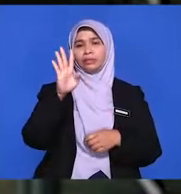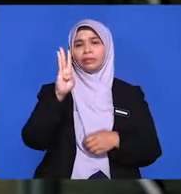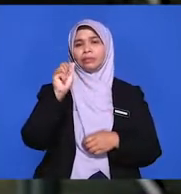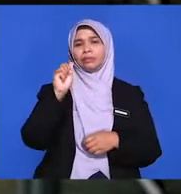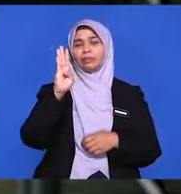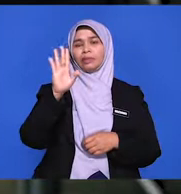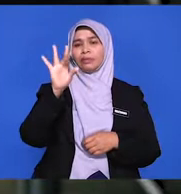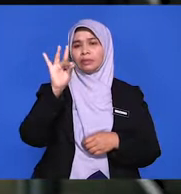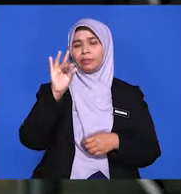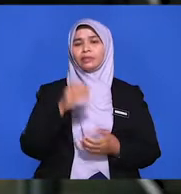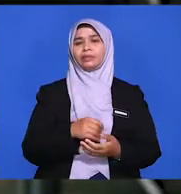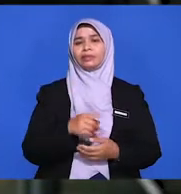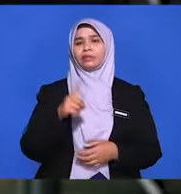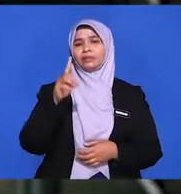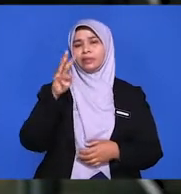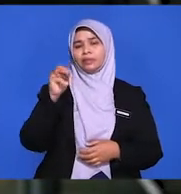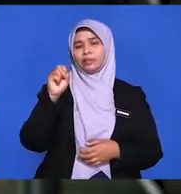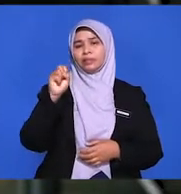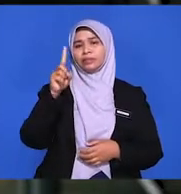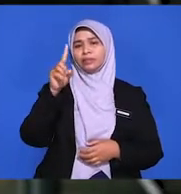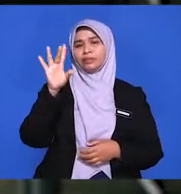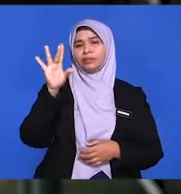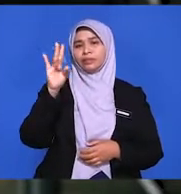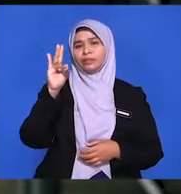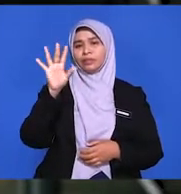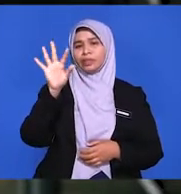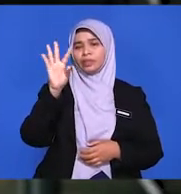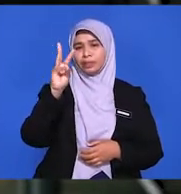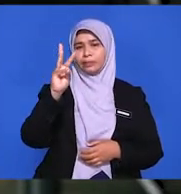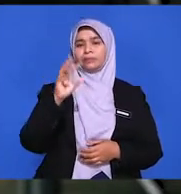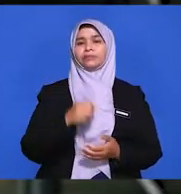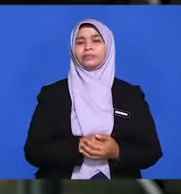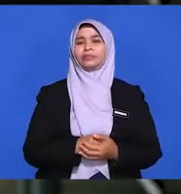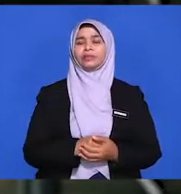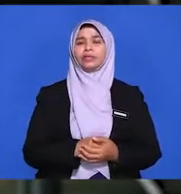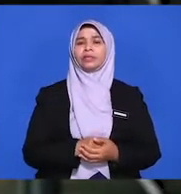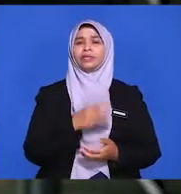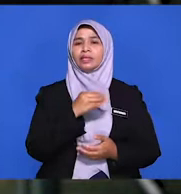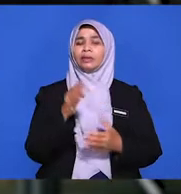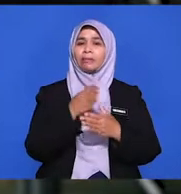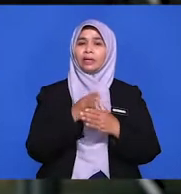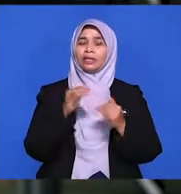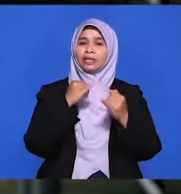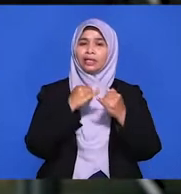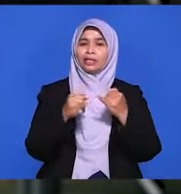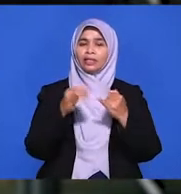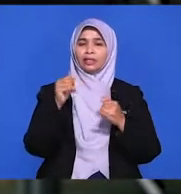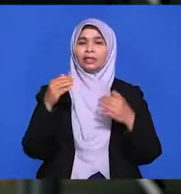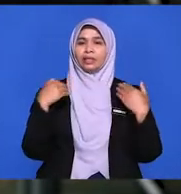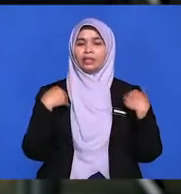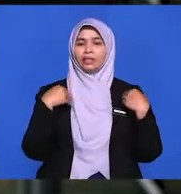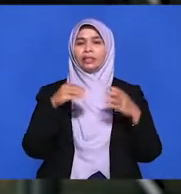muka surat 176. Dan bahagian terakhir yang terdapat dalam